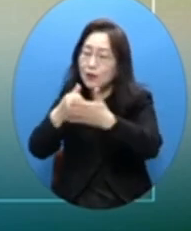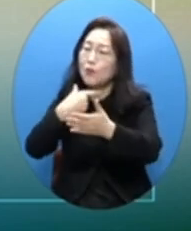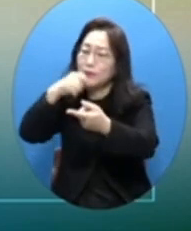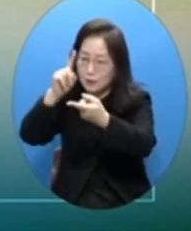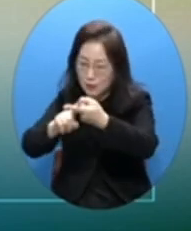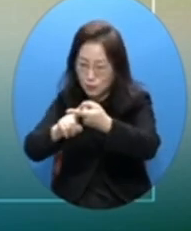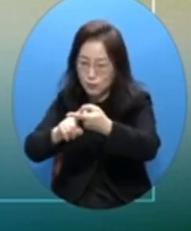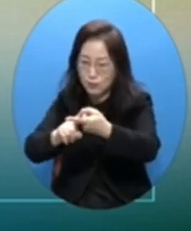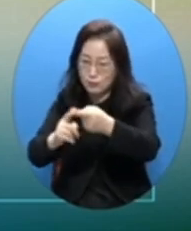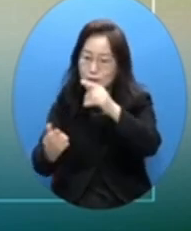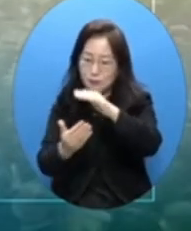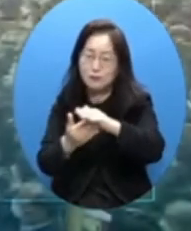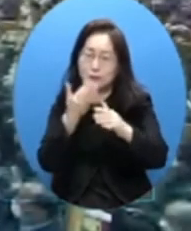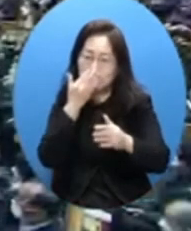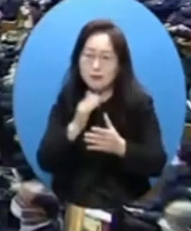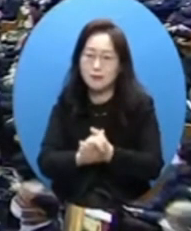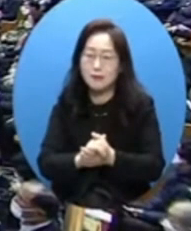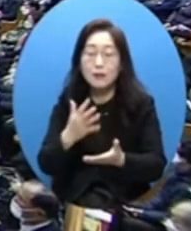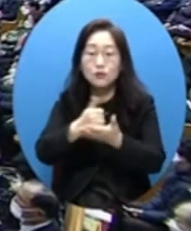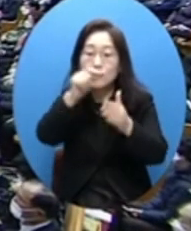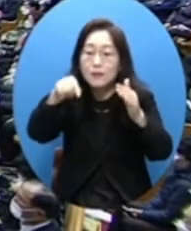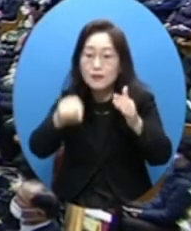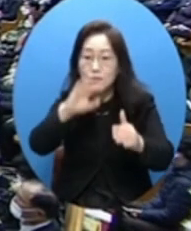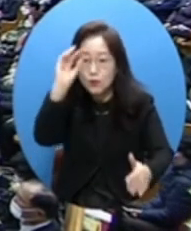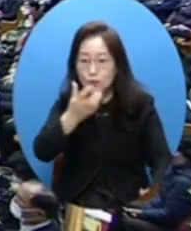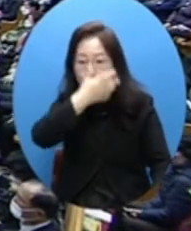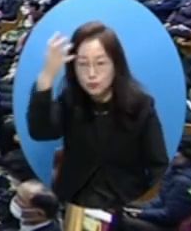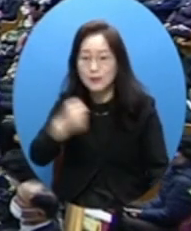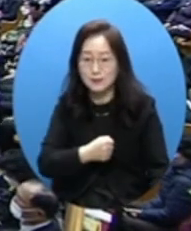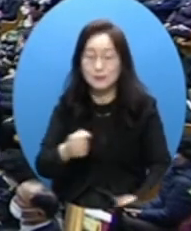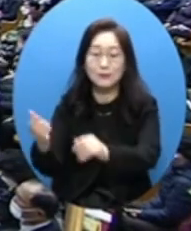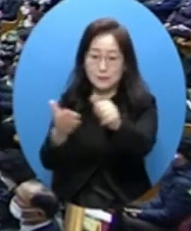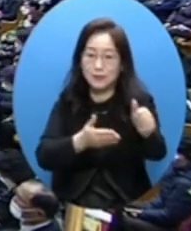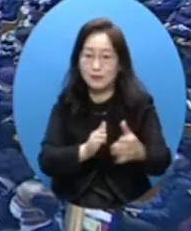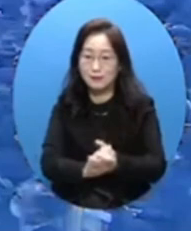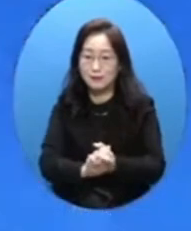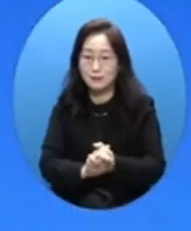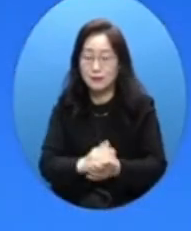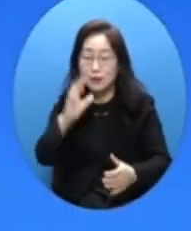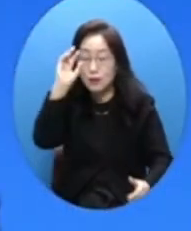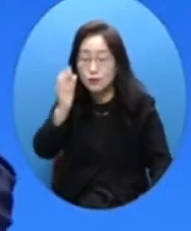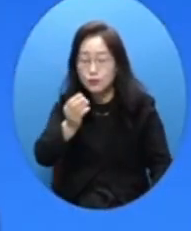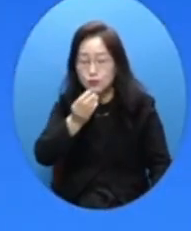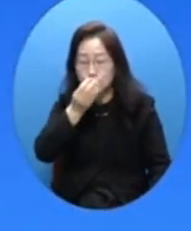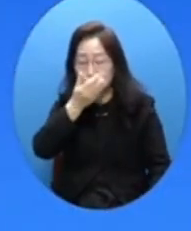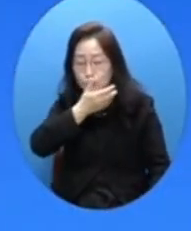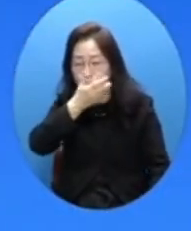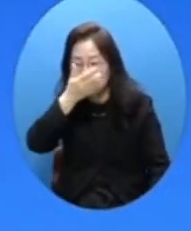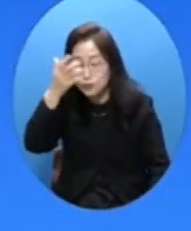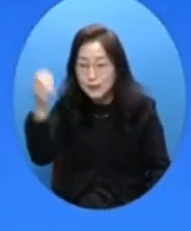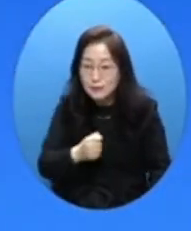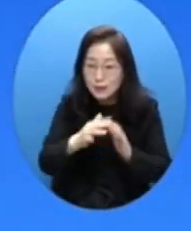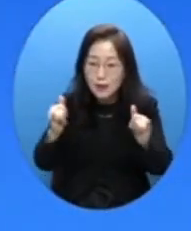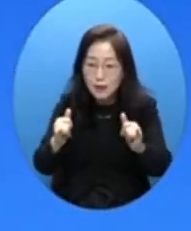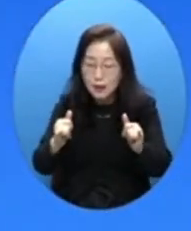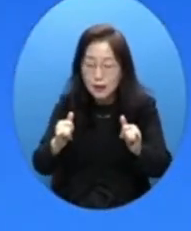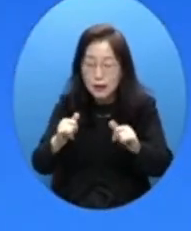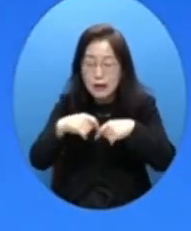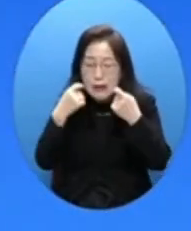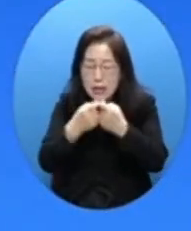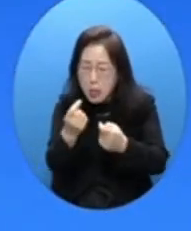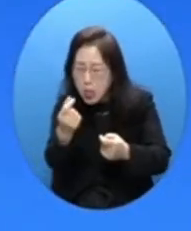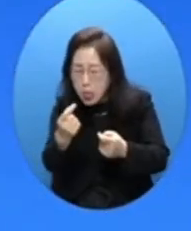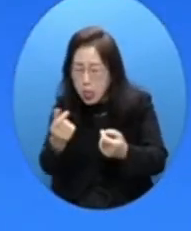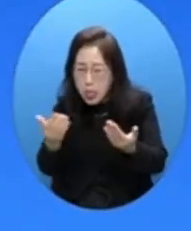있다 주님 안에서 걸어간 꿈꾸는 여러분 되기를 바랍니다 꿈꾸는 사람은 사상에서 매리지 않습니다